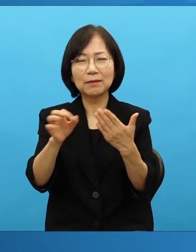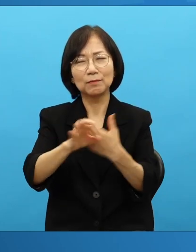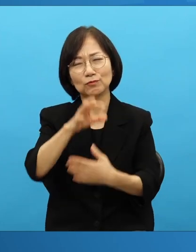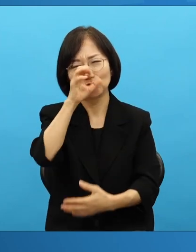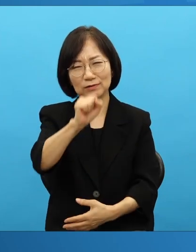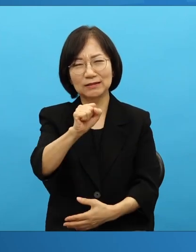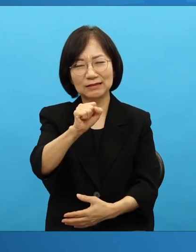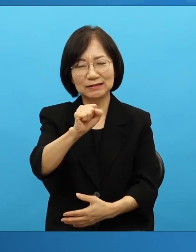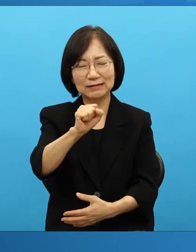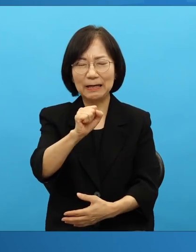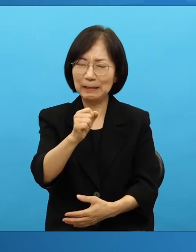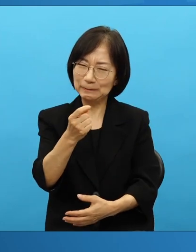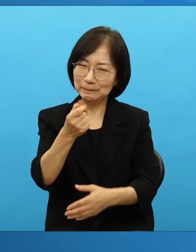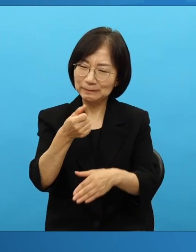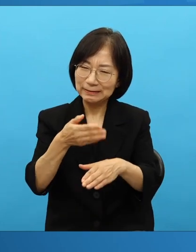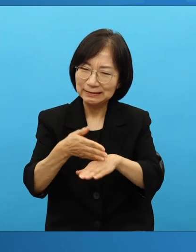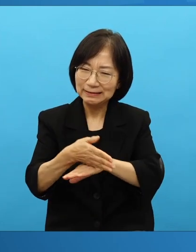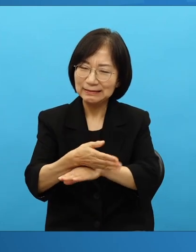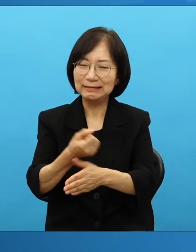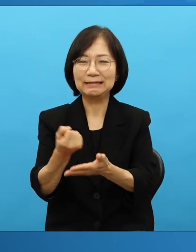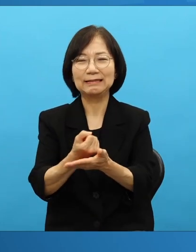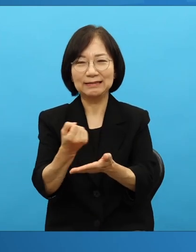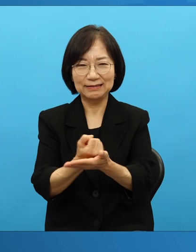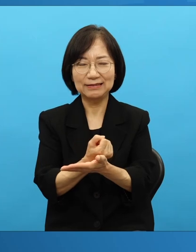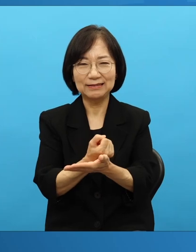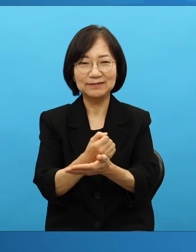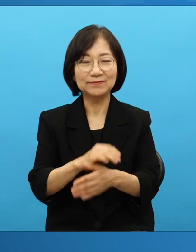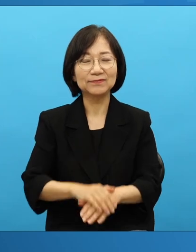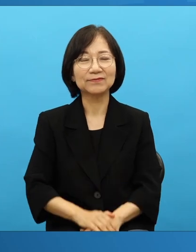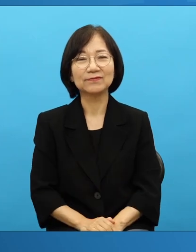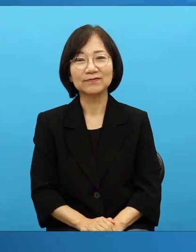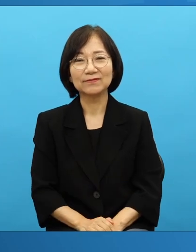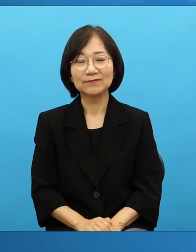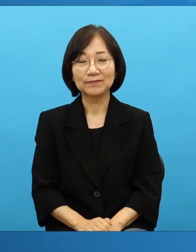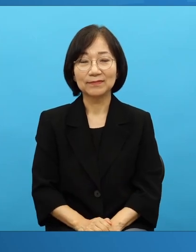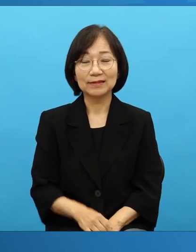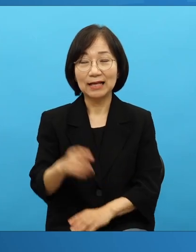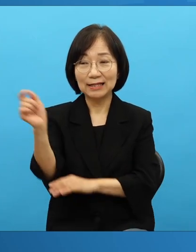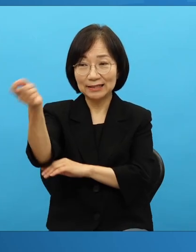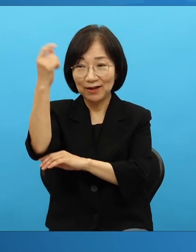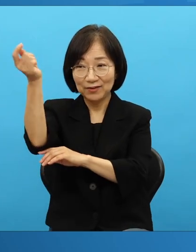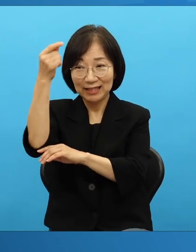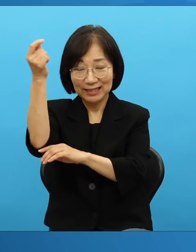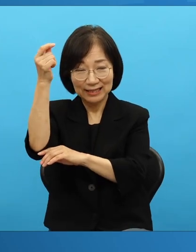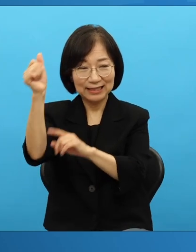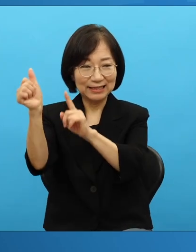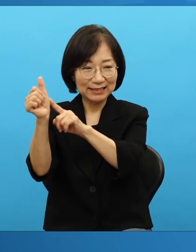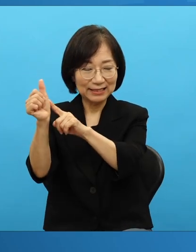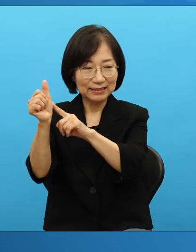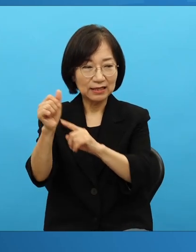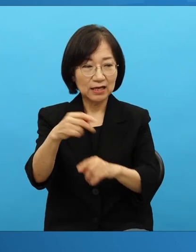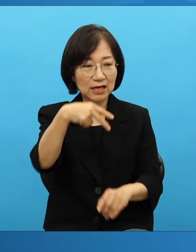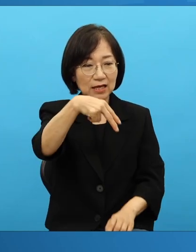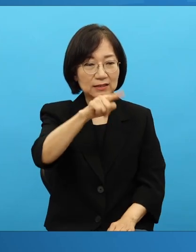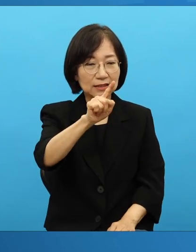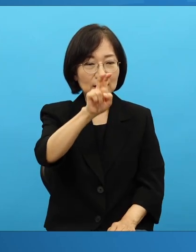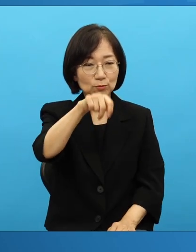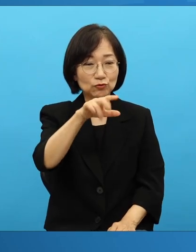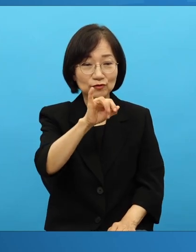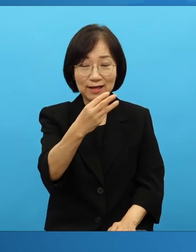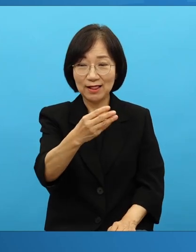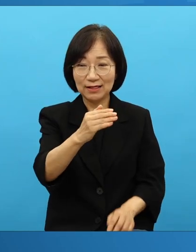그 다윗은 응답을 안 받을 수가 없어. 사무엘 만나고 난 뒤부터 평생을 놓고 준비한 거예요.